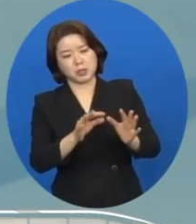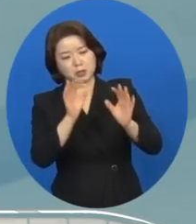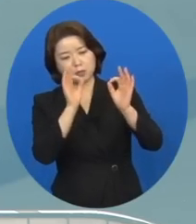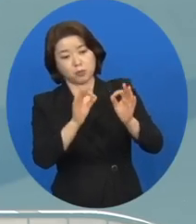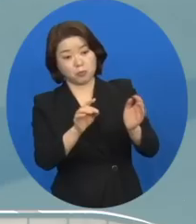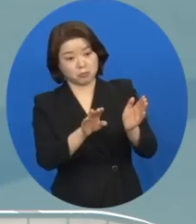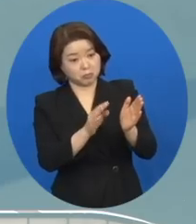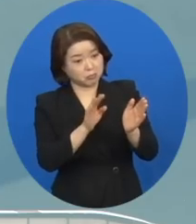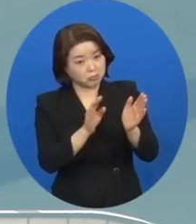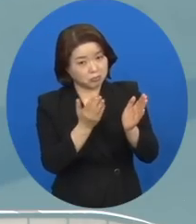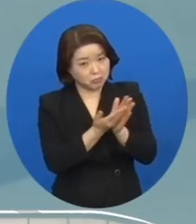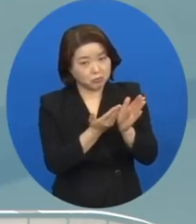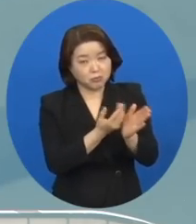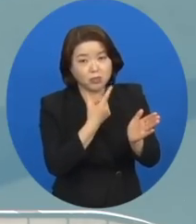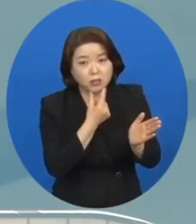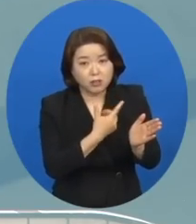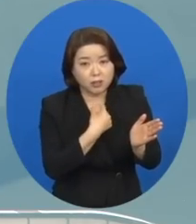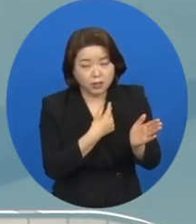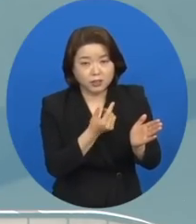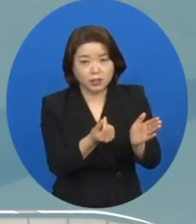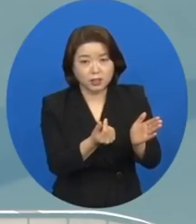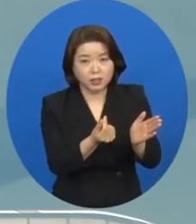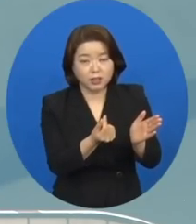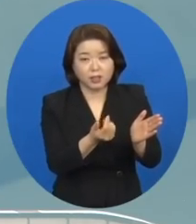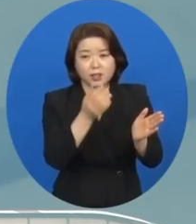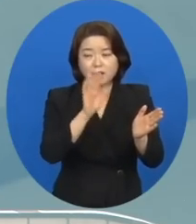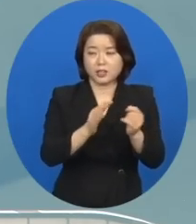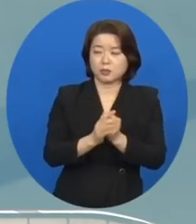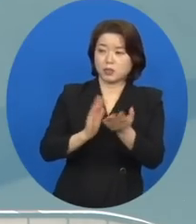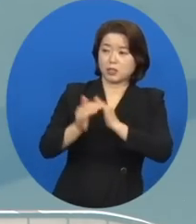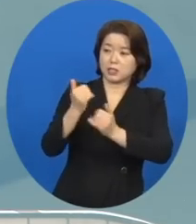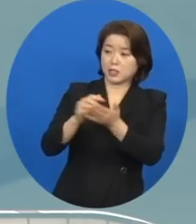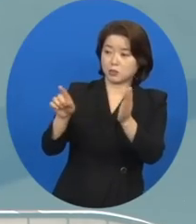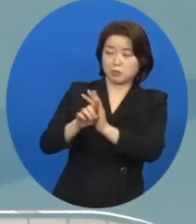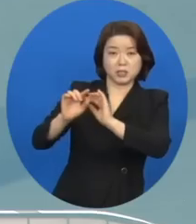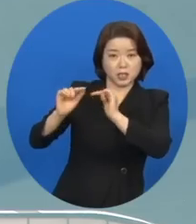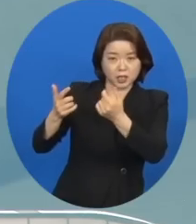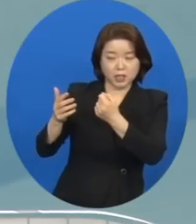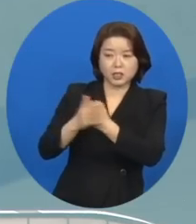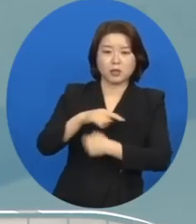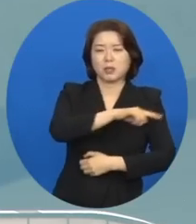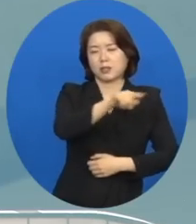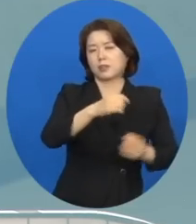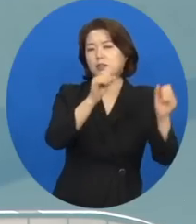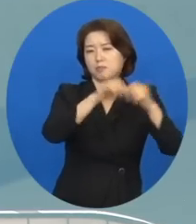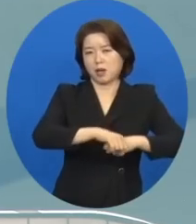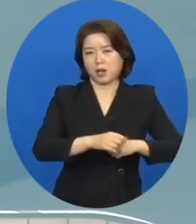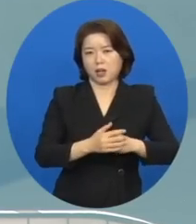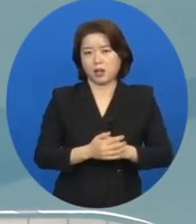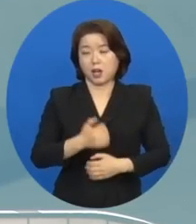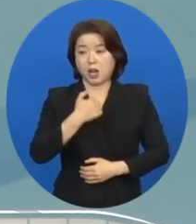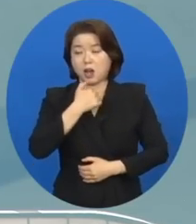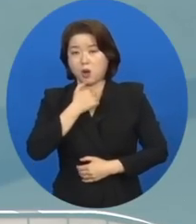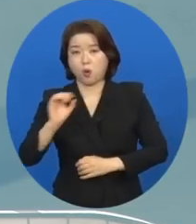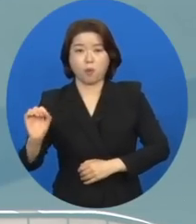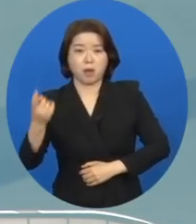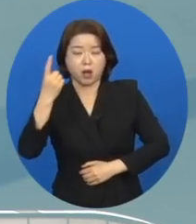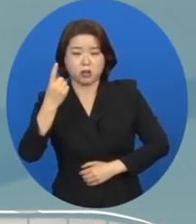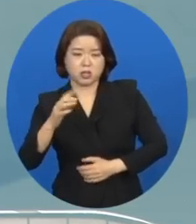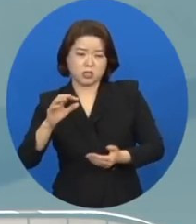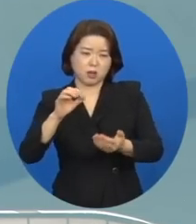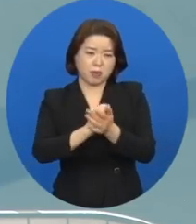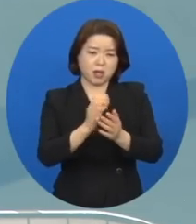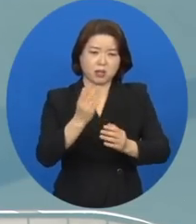같았습니다. 그러나 결국 예수님을 믿지 않음으로 말미암아 그들은 멸망합니다. AD 70년에 로마에서 결국